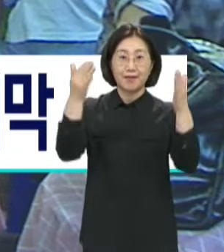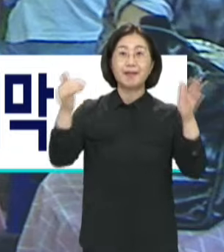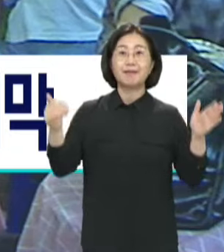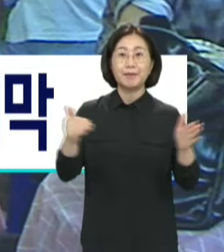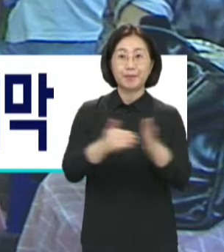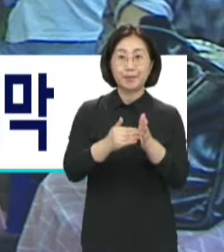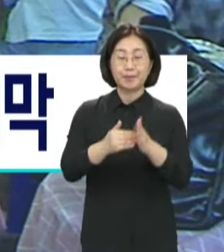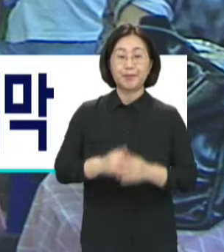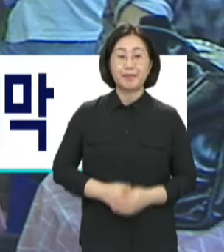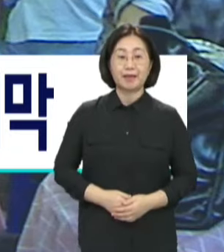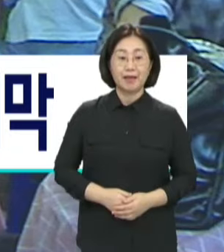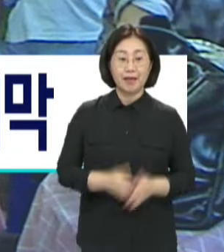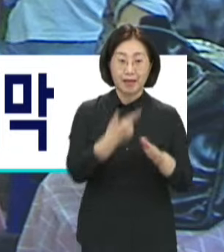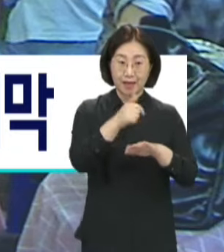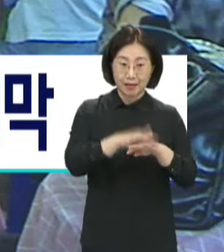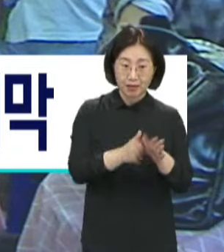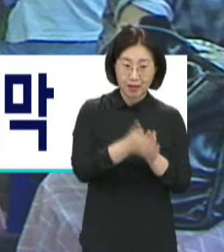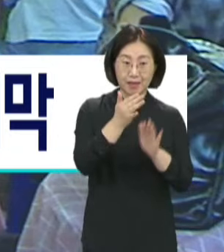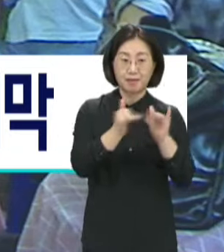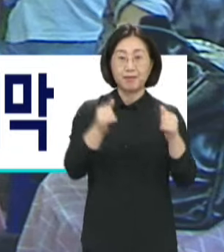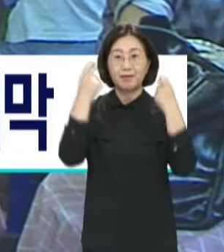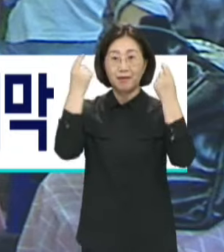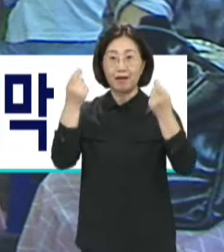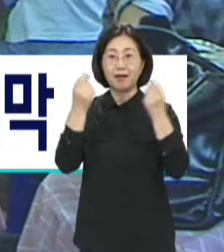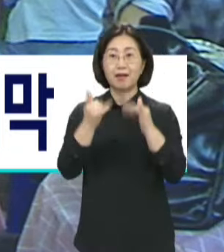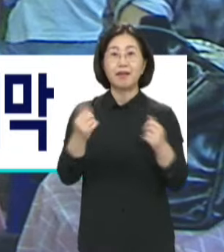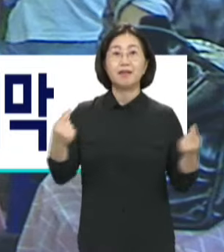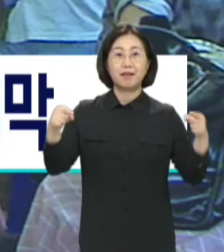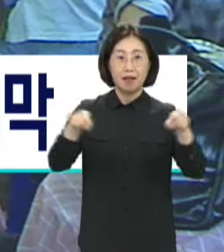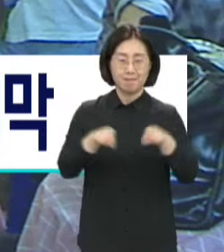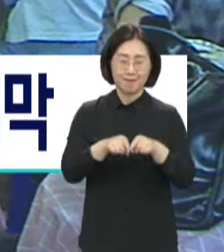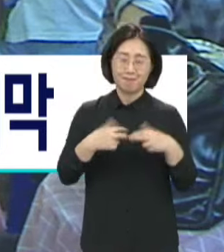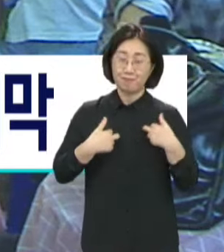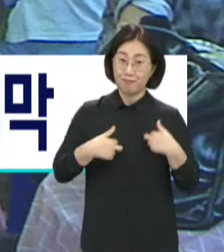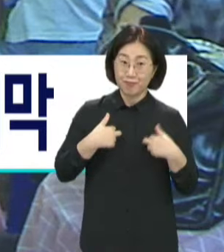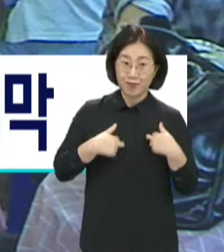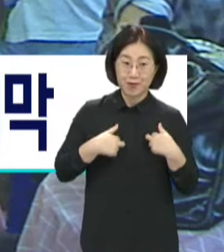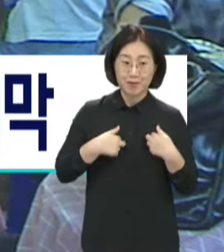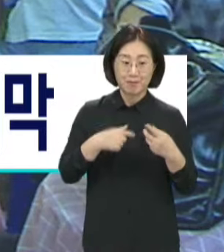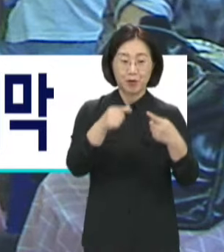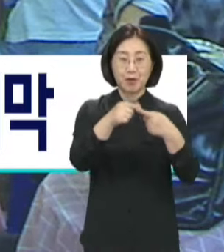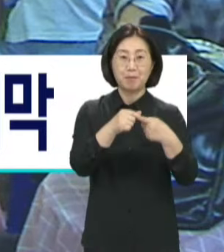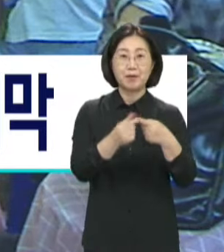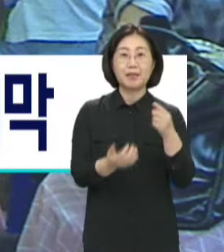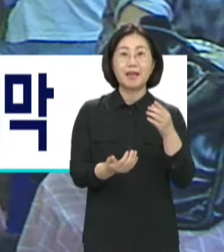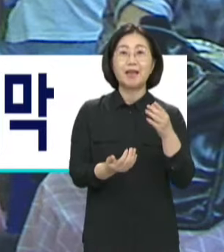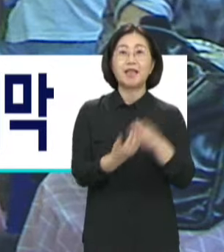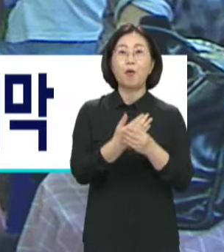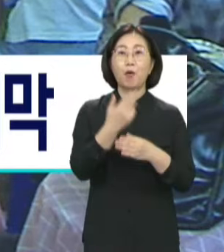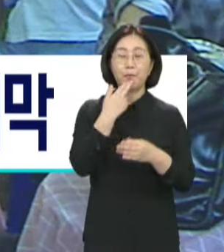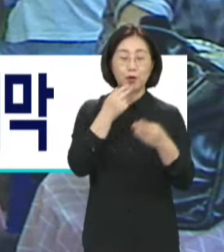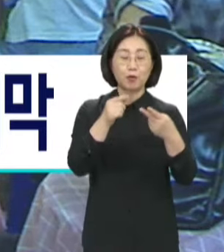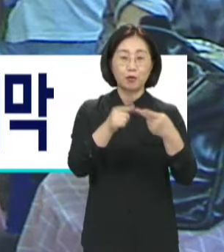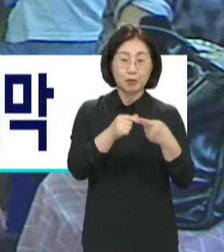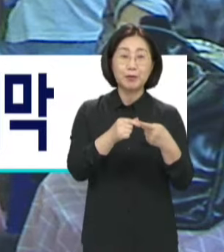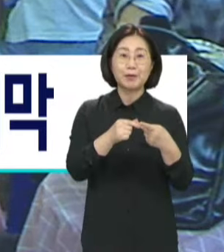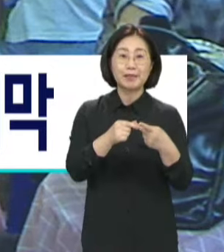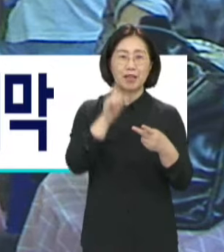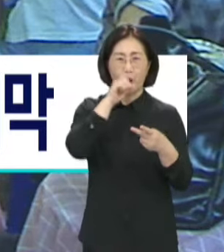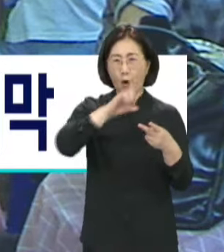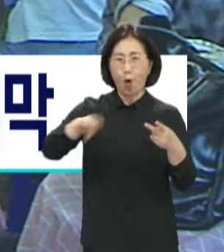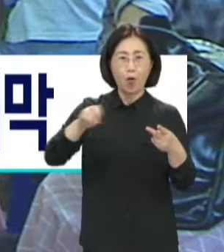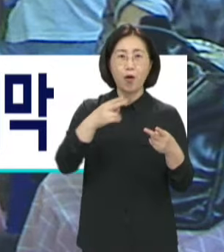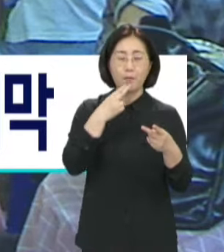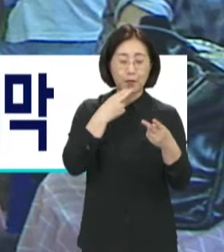내렸습니다 지역 주민과 관광객이 함께 즐기는 영시 축제는 안전사고와 쓰레기 바가지 요금이 없는 산물을